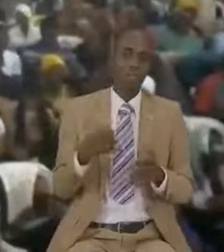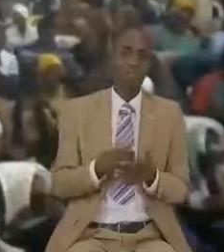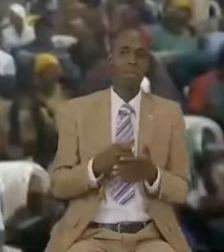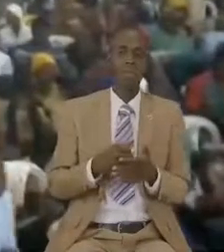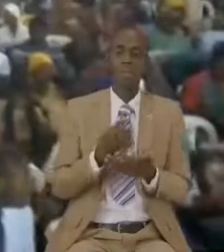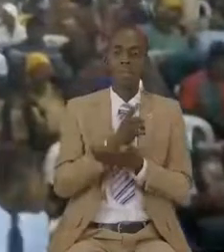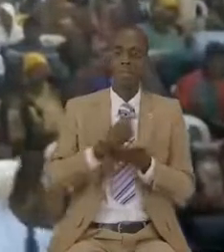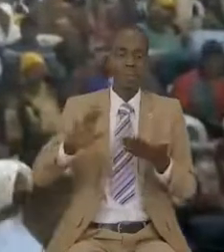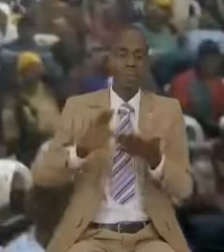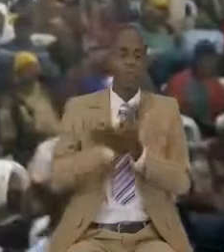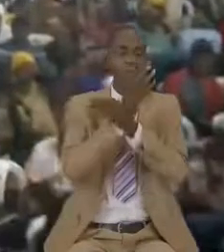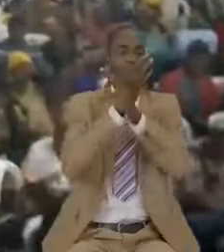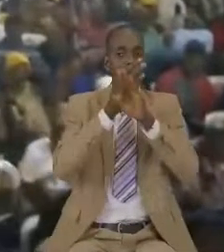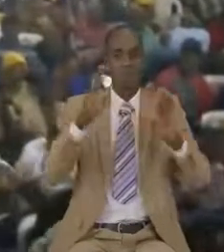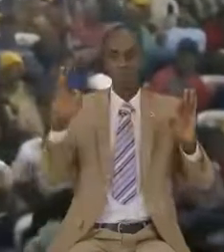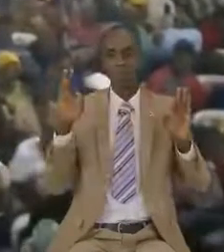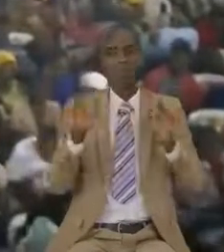la libération surnaturelle,